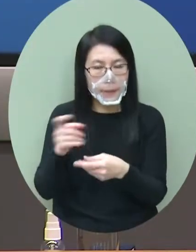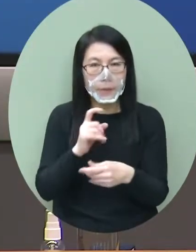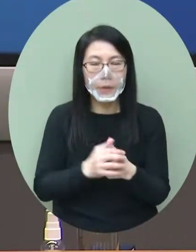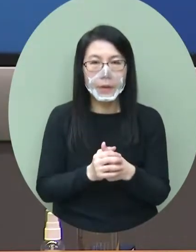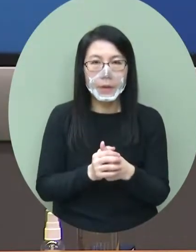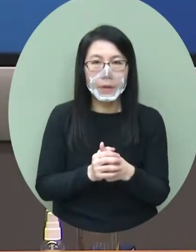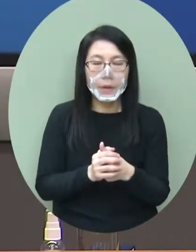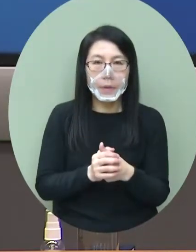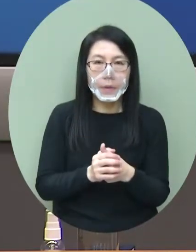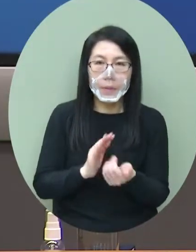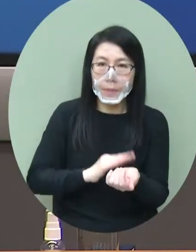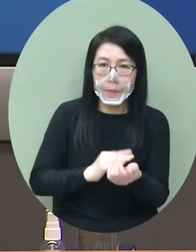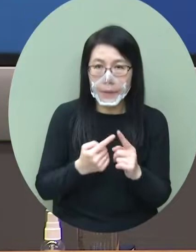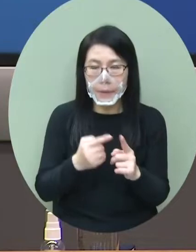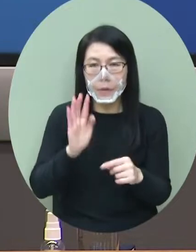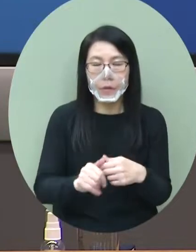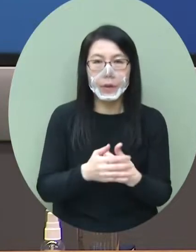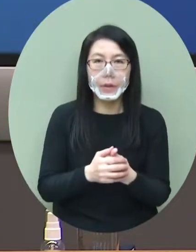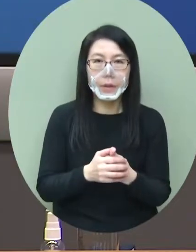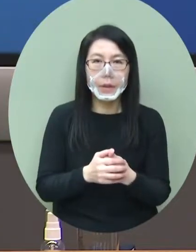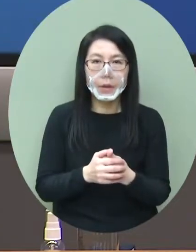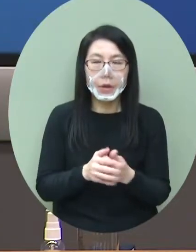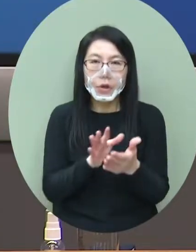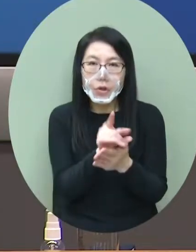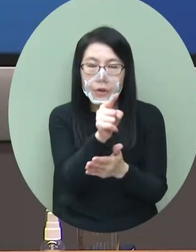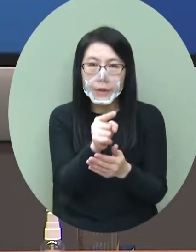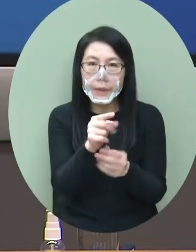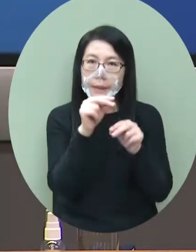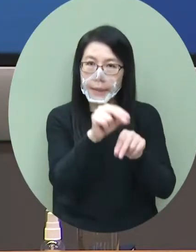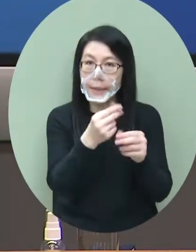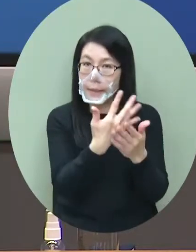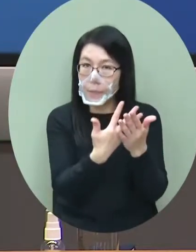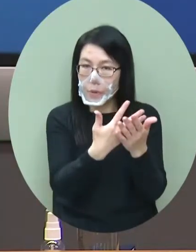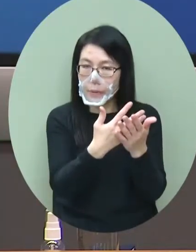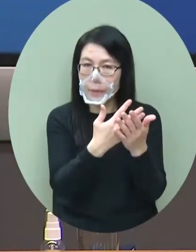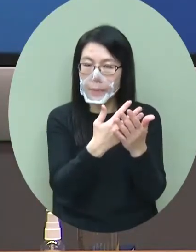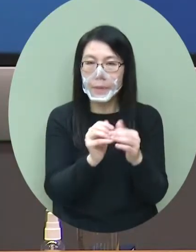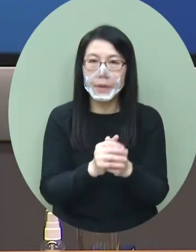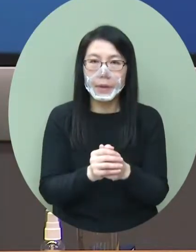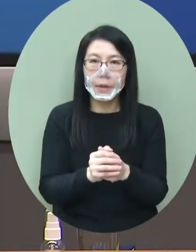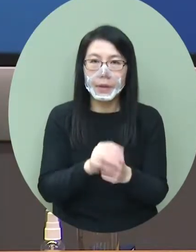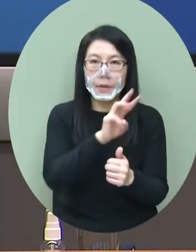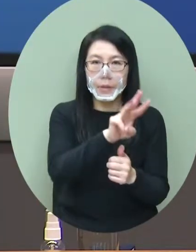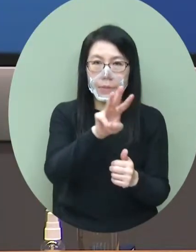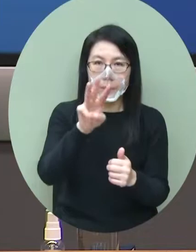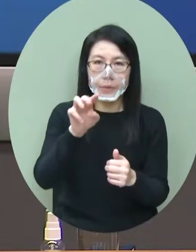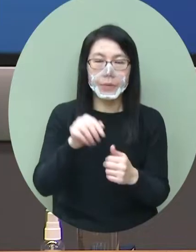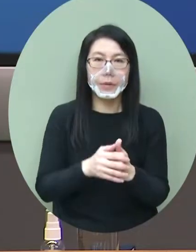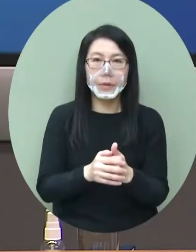回到家里。求诊的人士呢可以通过专设的预约网站的平台，就